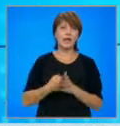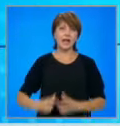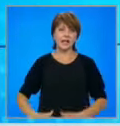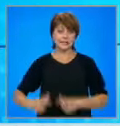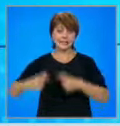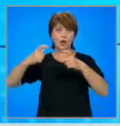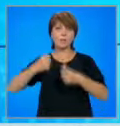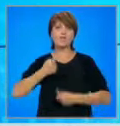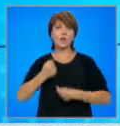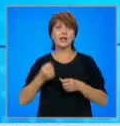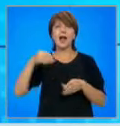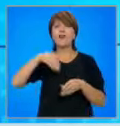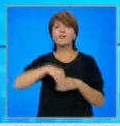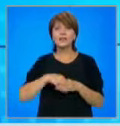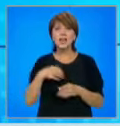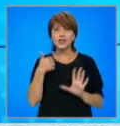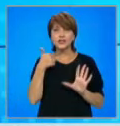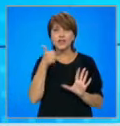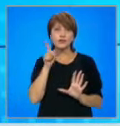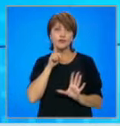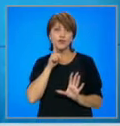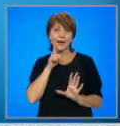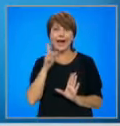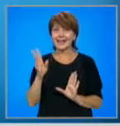колата, в която пътували общо 6 души.